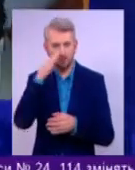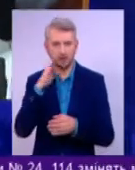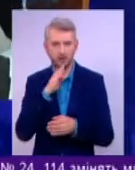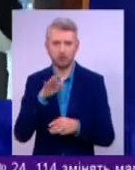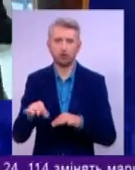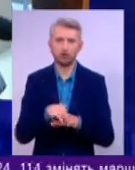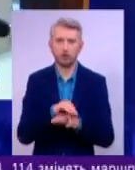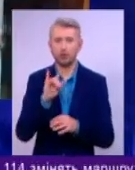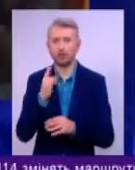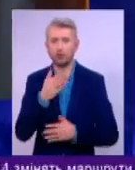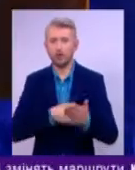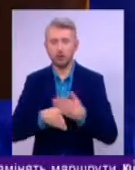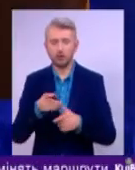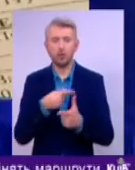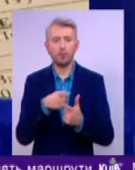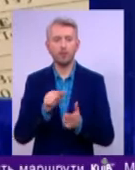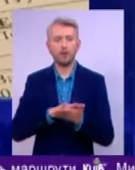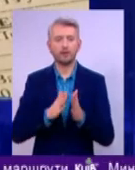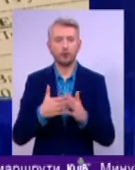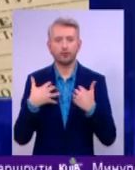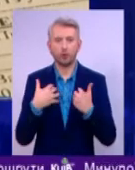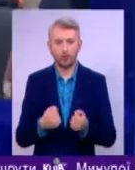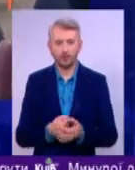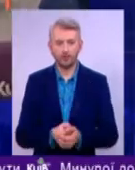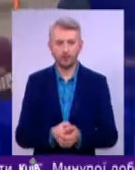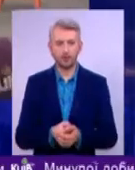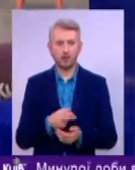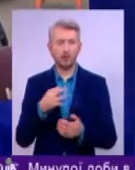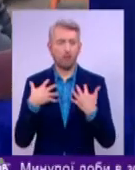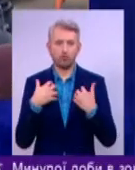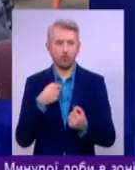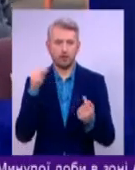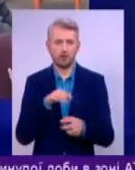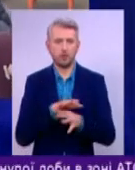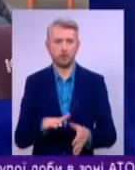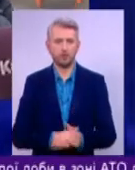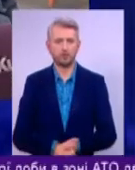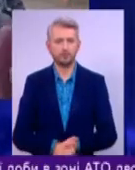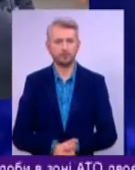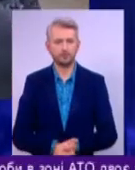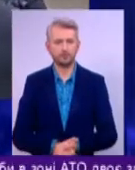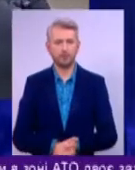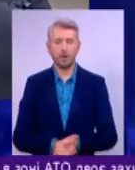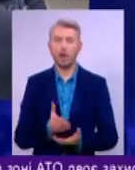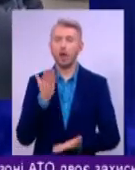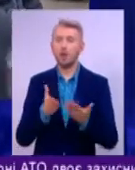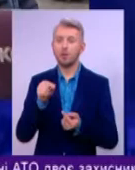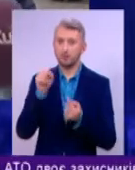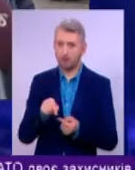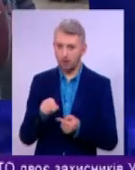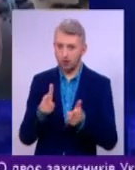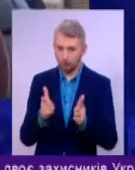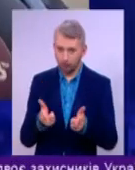чи дитиною-інвалідом або за станом здоров'я. По здоров'ю не прохожу. А якби підлягали, то пішли